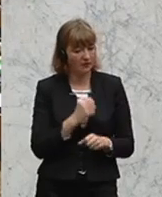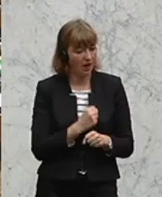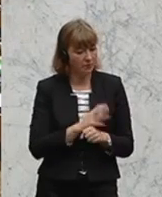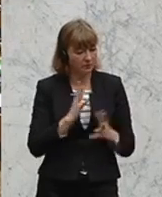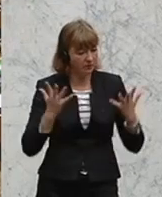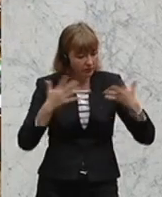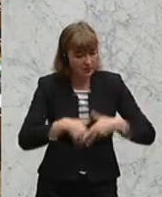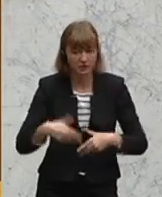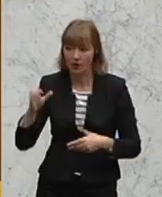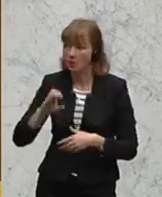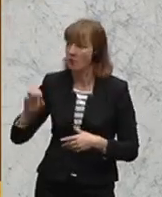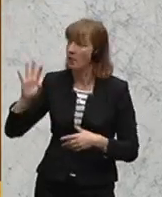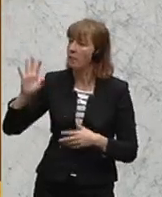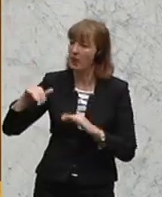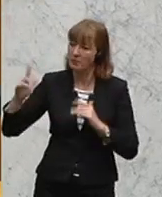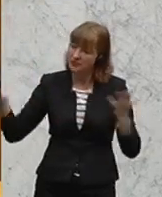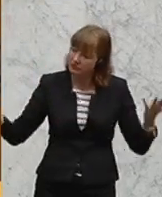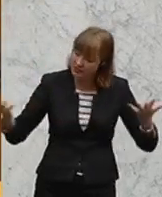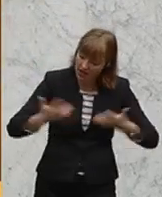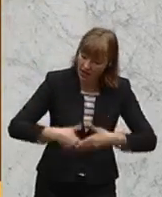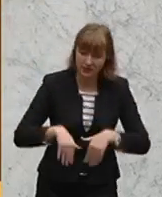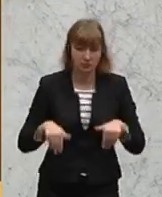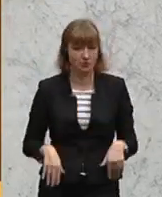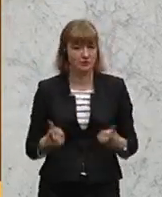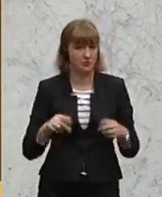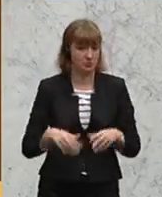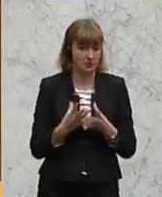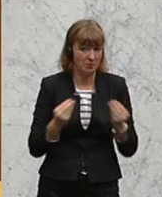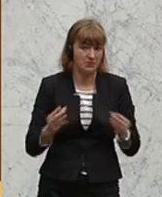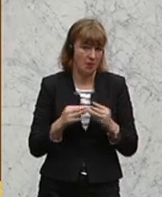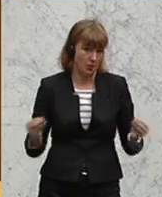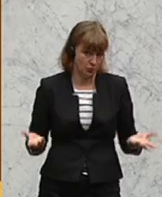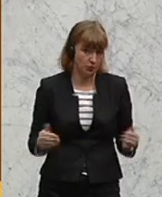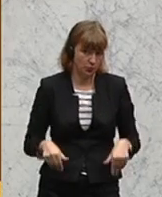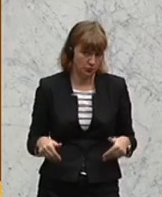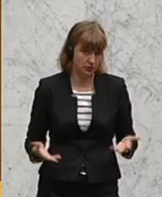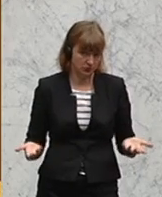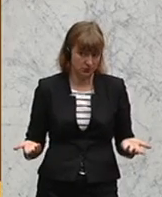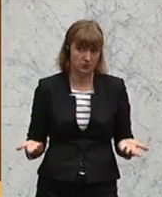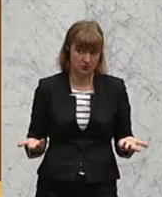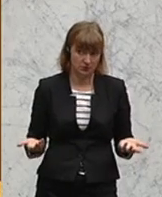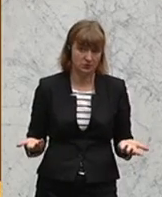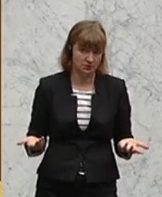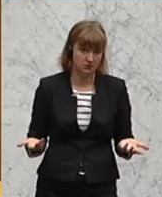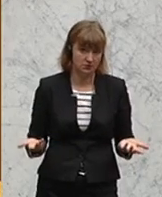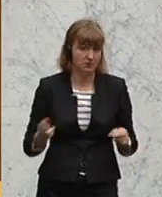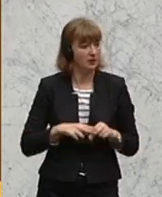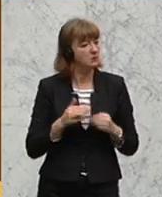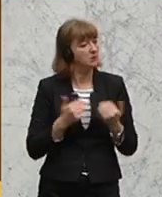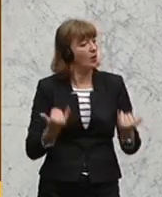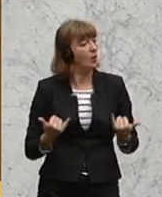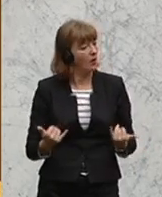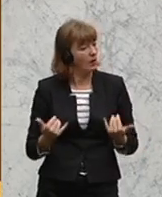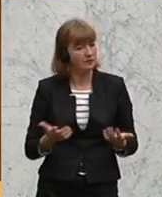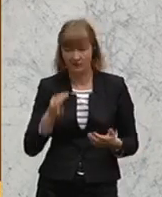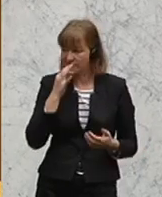Arbeit verzahnen mit dem Europäischen Parlament, weil wir gemeinsam zu Lösungen kommen müssen. Und wenn wir heute die